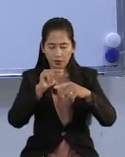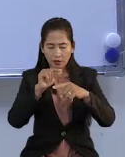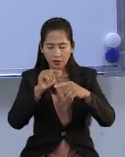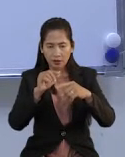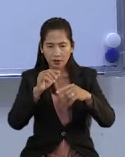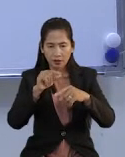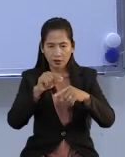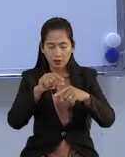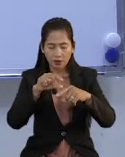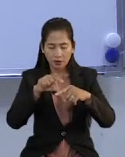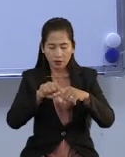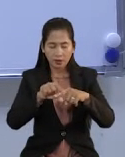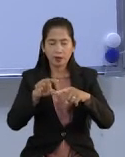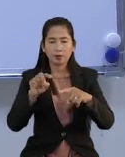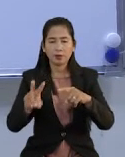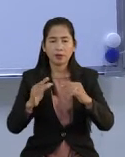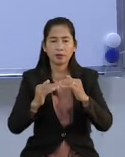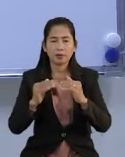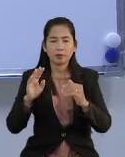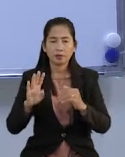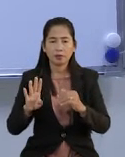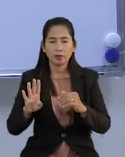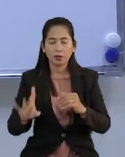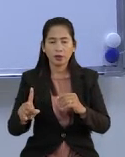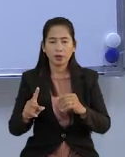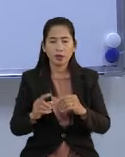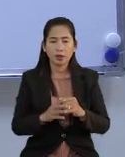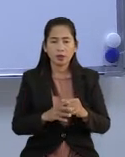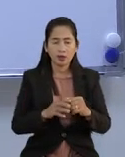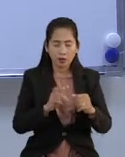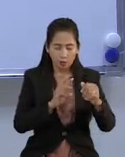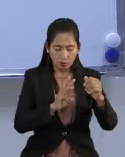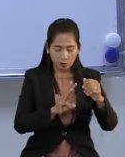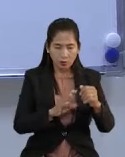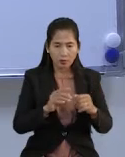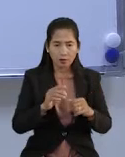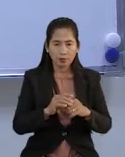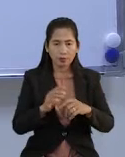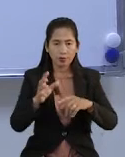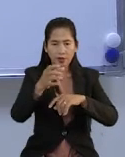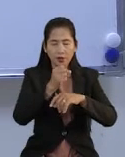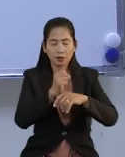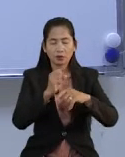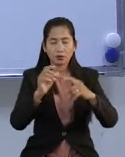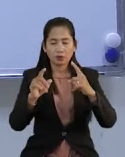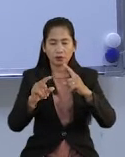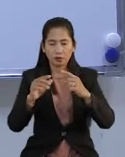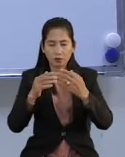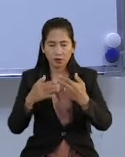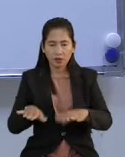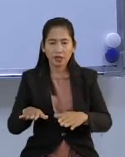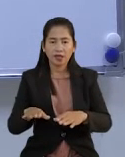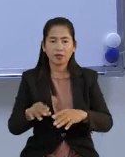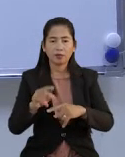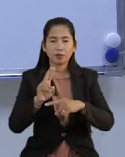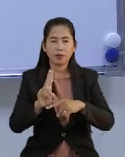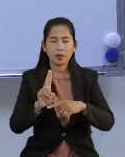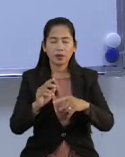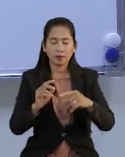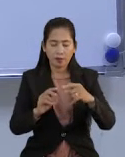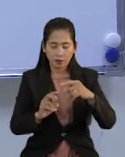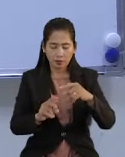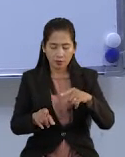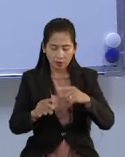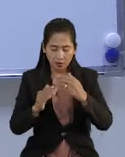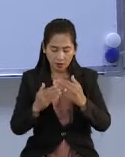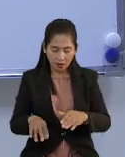pì bán mùi chà chốc chắc là pê thì ní thì bái cứ con thấy chạy nâng màn